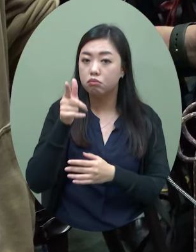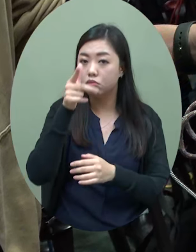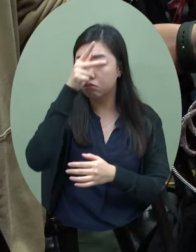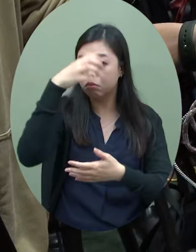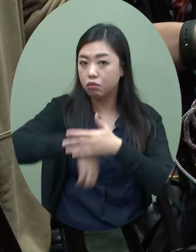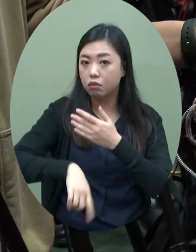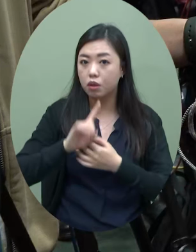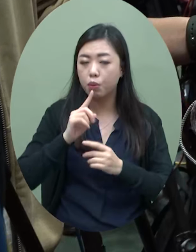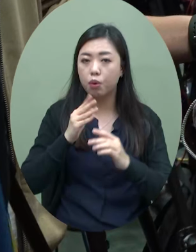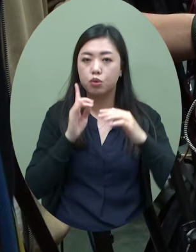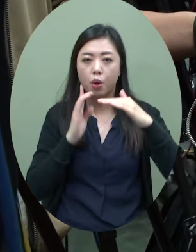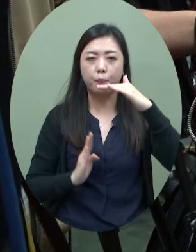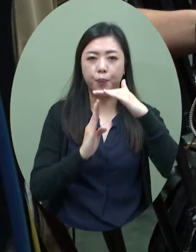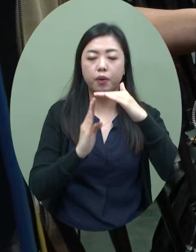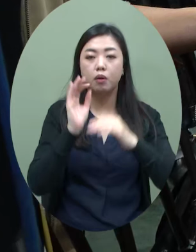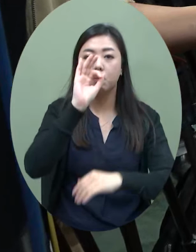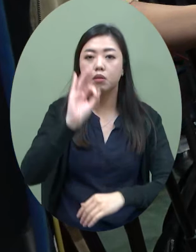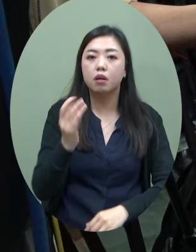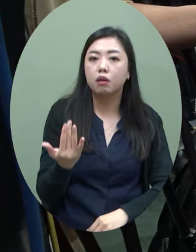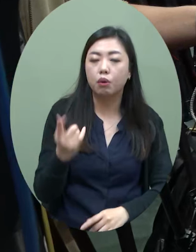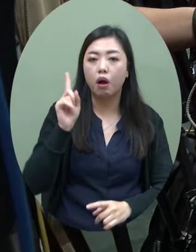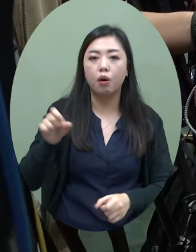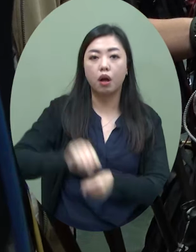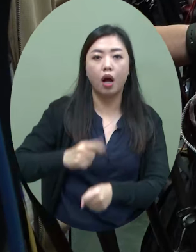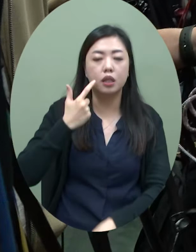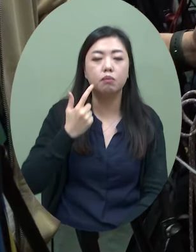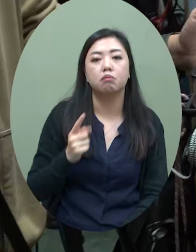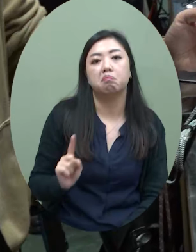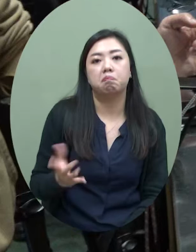嘅接種率係達到幾多先至會收緊咧？唔該。